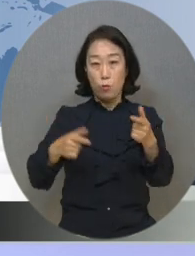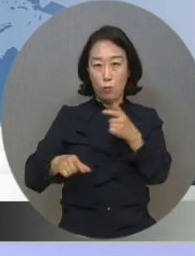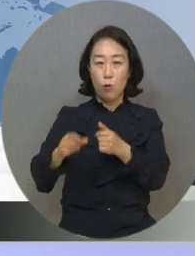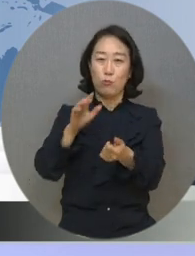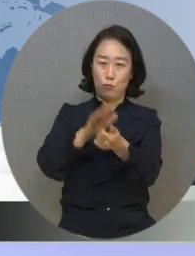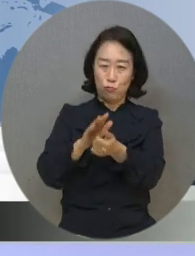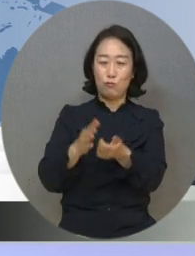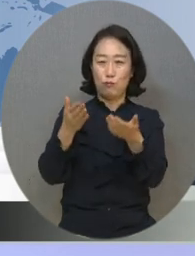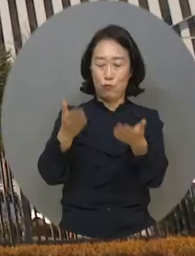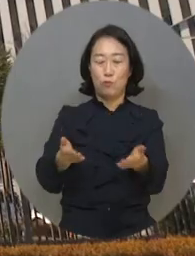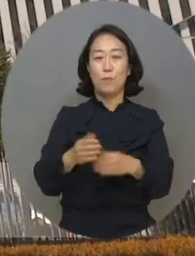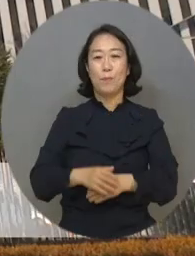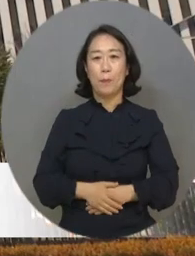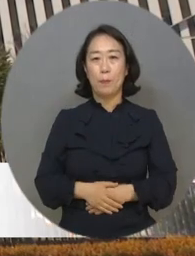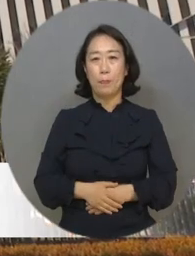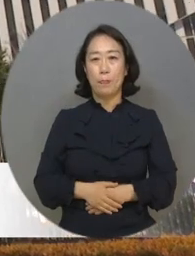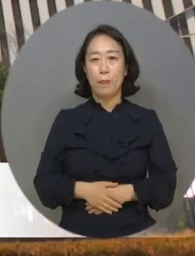계획입니다.